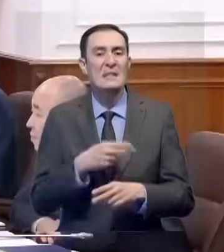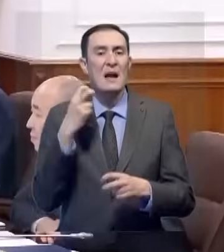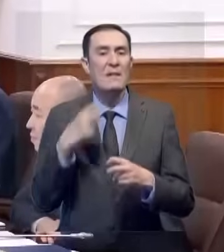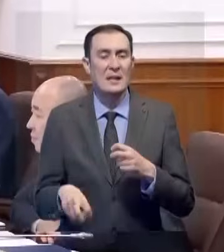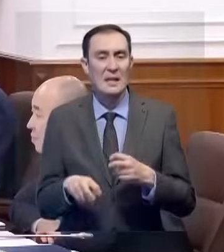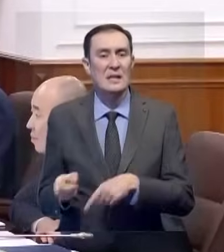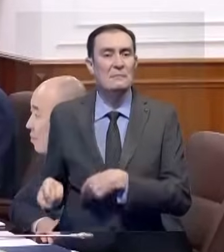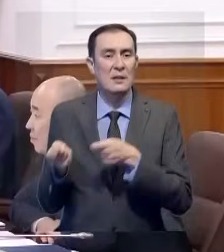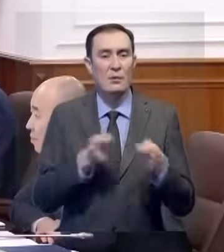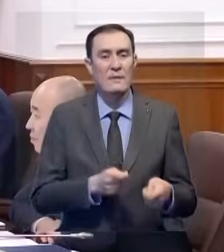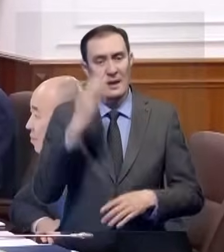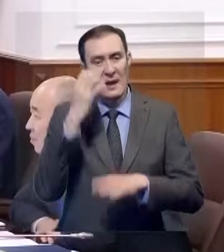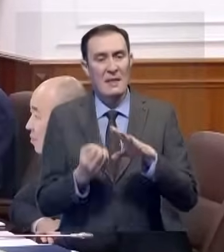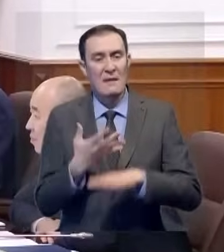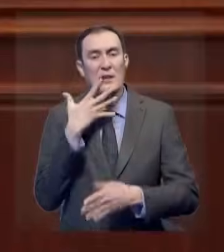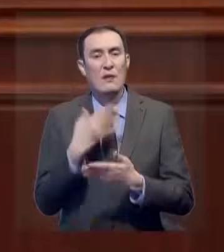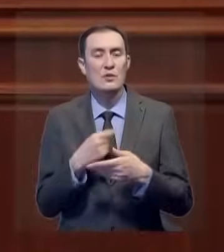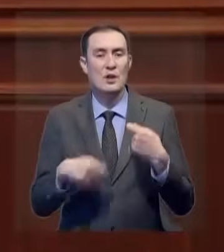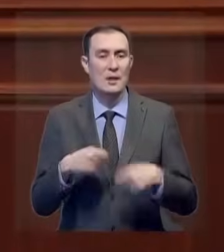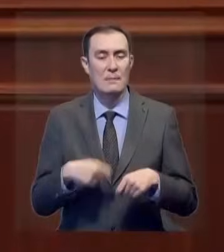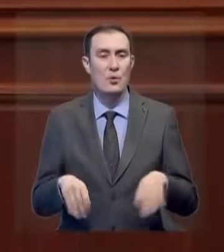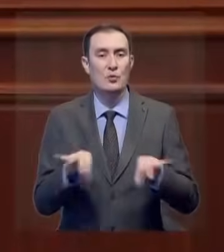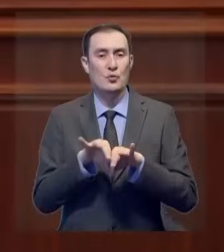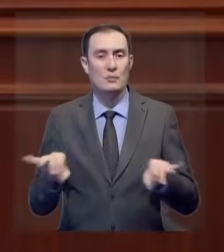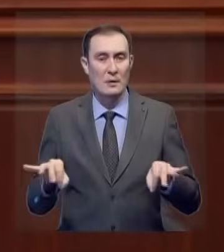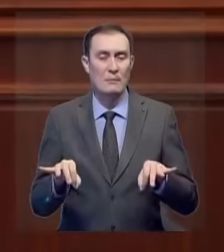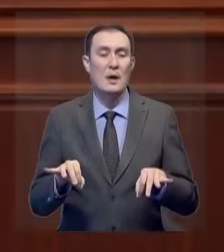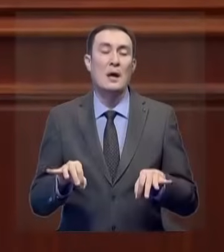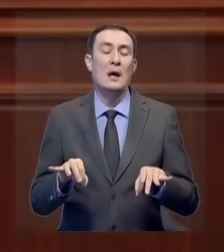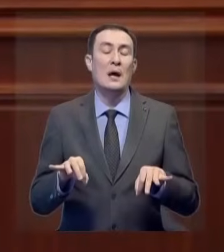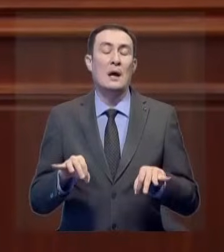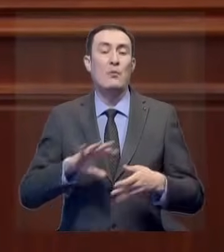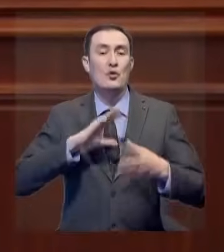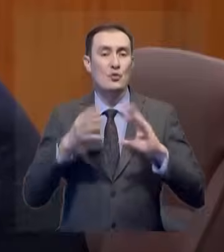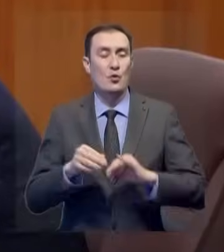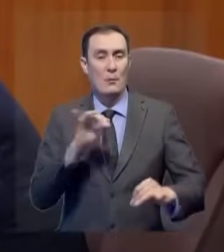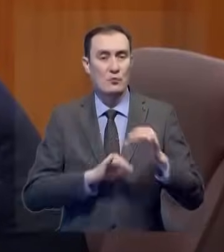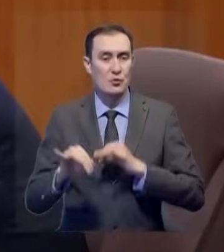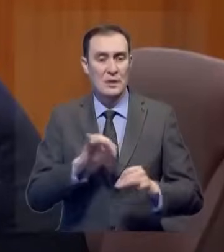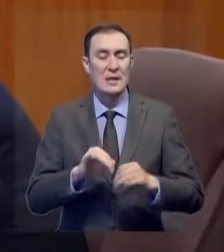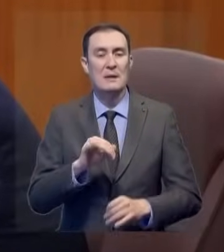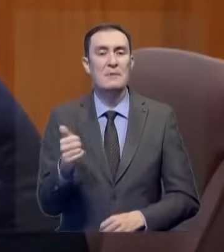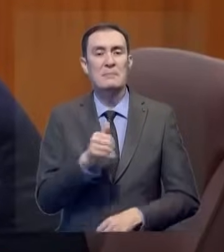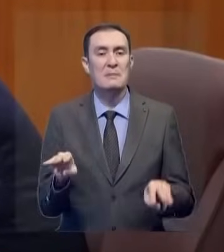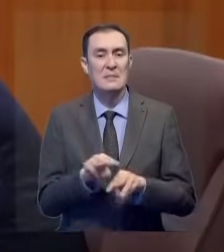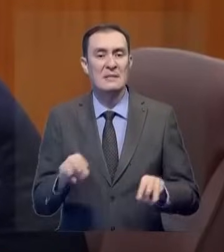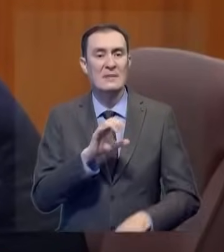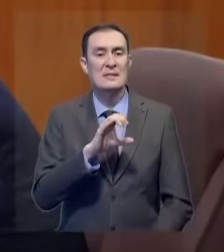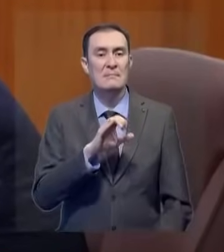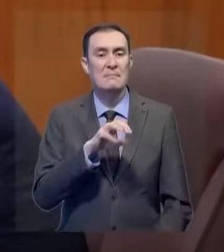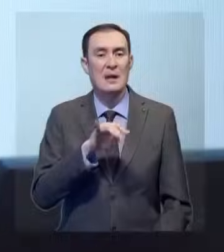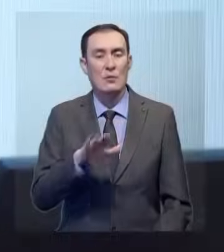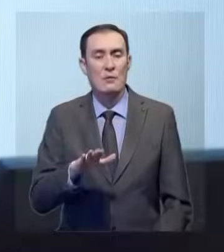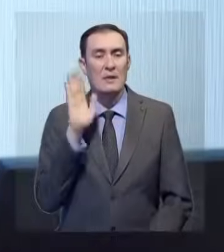безаварийной транспортировки нефти на внутренний рынок по магистральным трубопроводам. По итогам обсуждения Алихан Смаилов дал госорганам